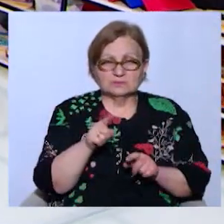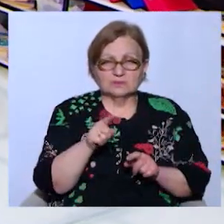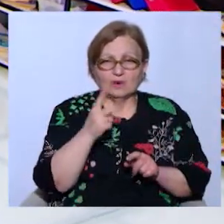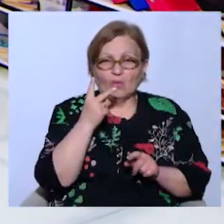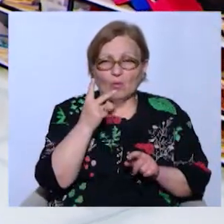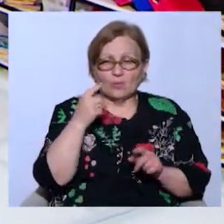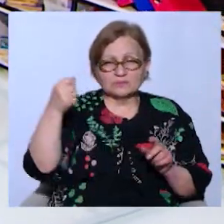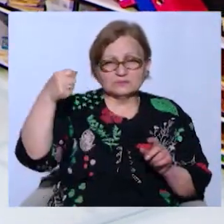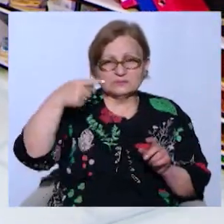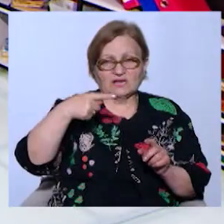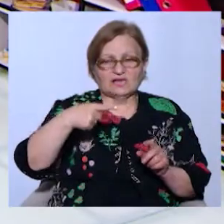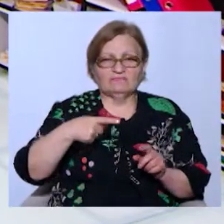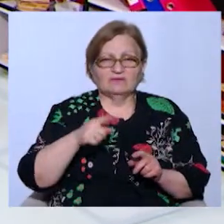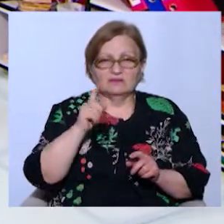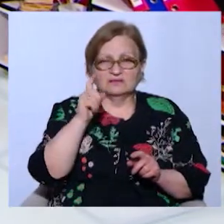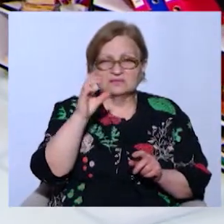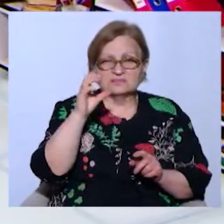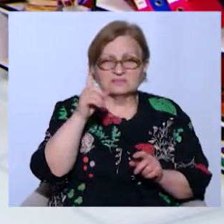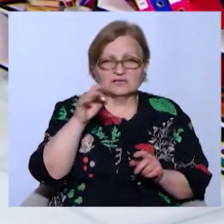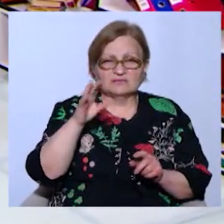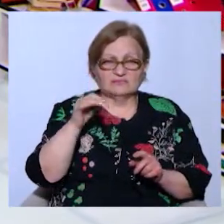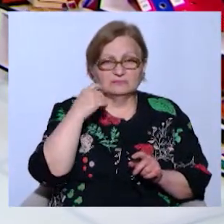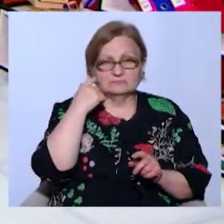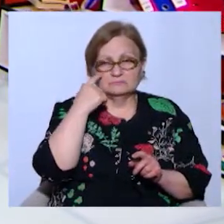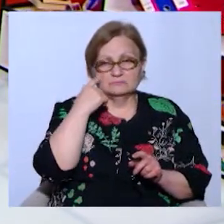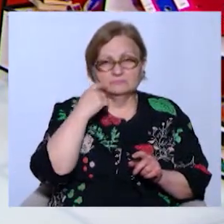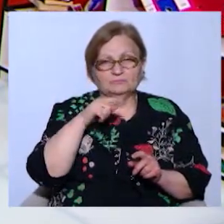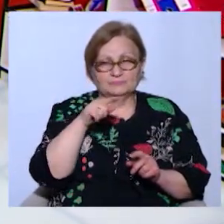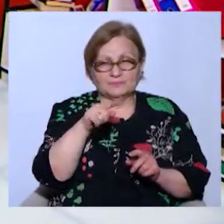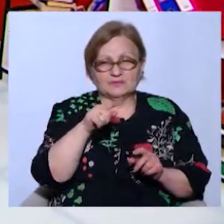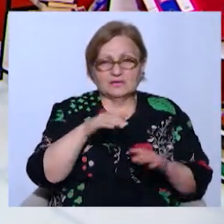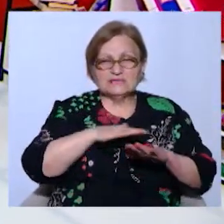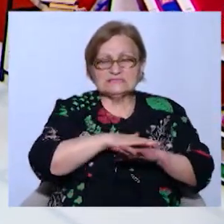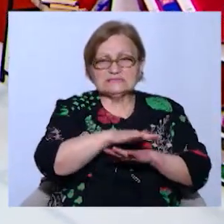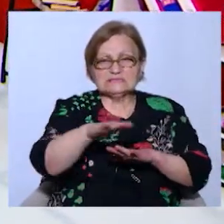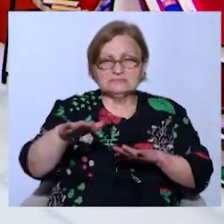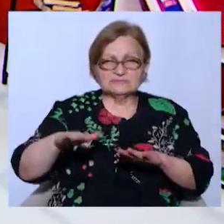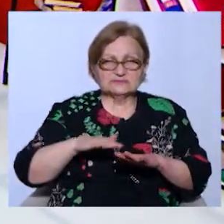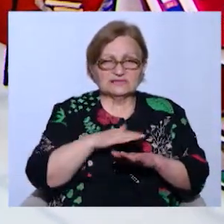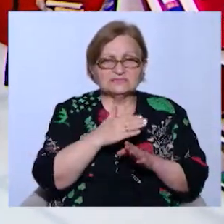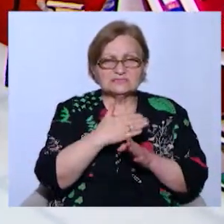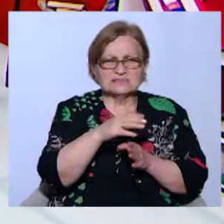ჩერდები. ერთი წერტილისგან გამოსული სხივის მიერ ის სიბრტყის ნაწილი. აი ეს